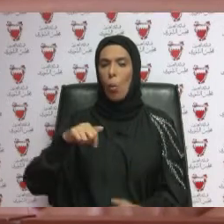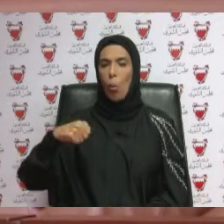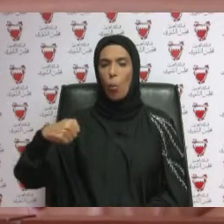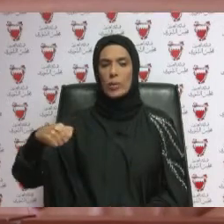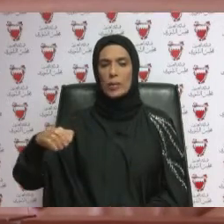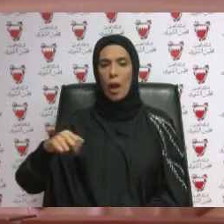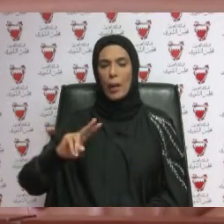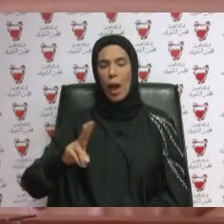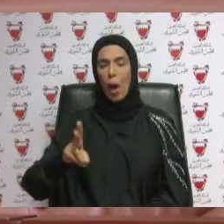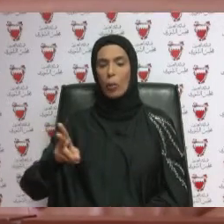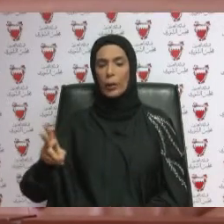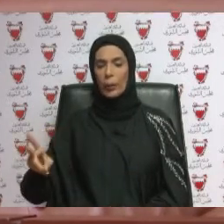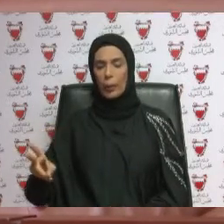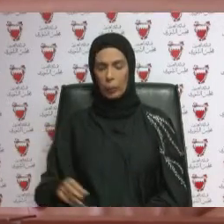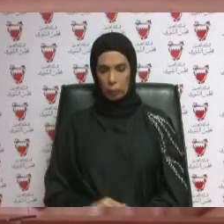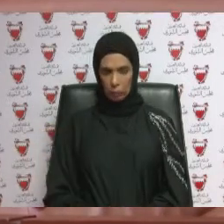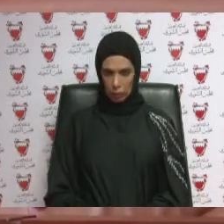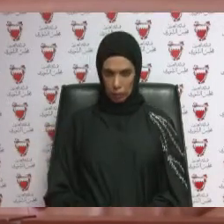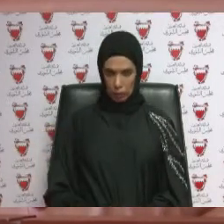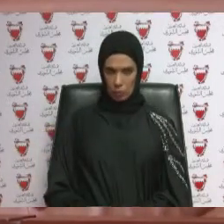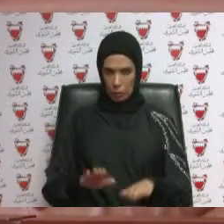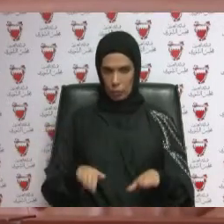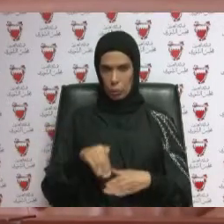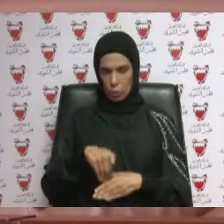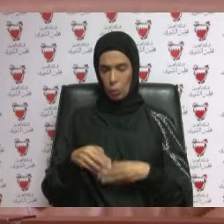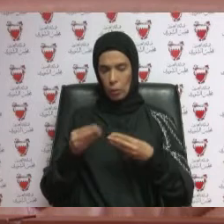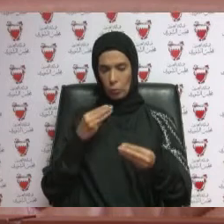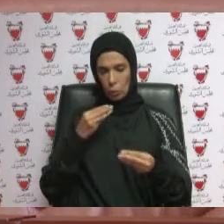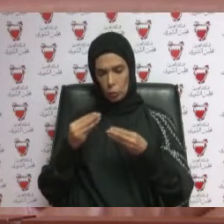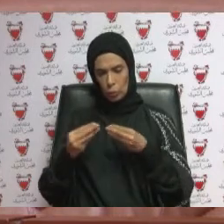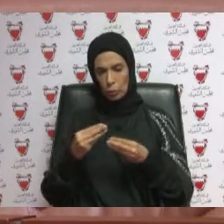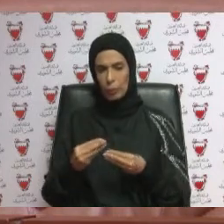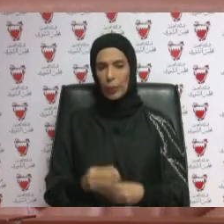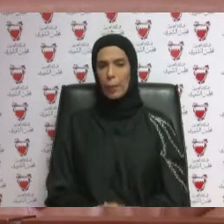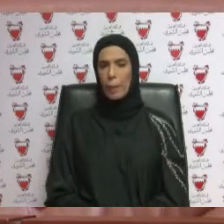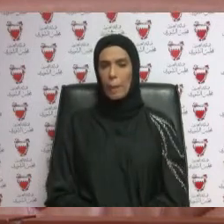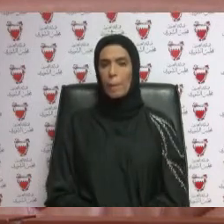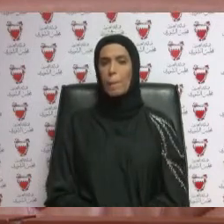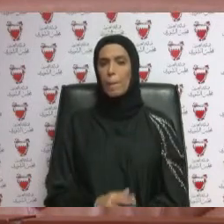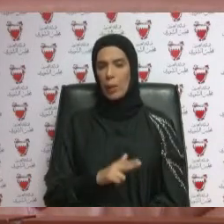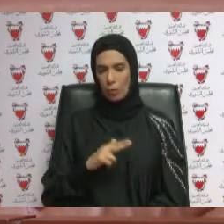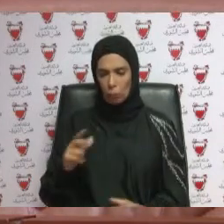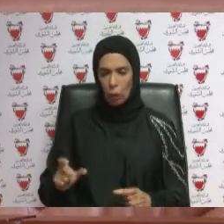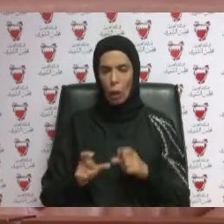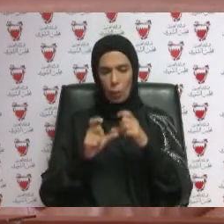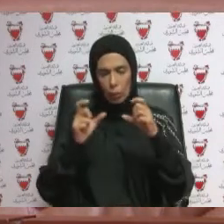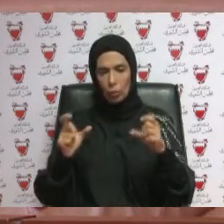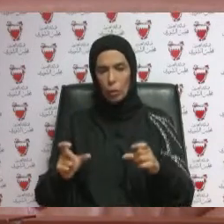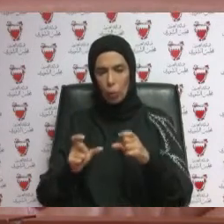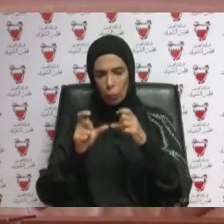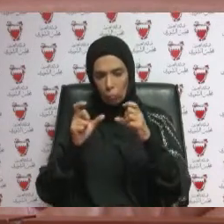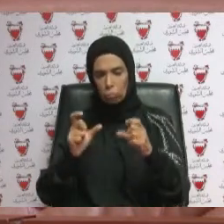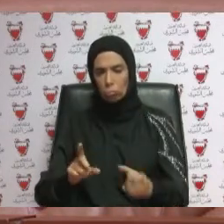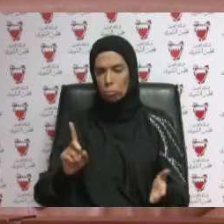الجهات، فهذا لا شك فيه. وطبعا السلطة التشريعية من خلال الإخوان مجلس النواب لديهم السلطة الرقابية على مدى